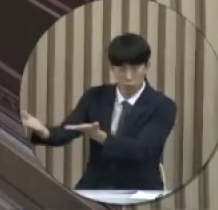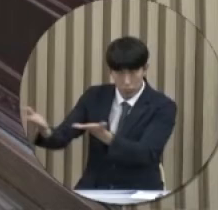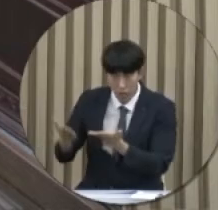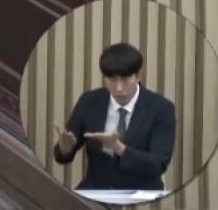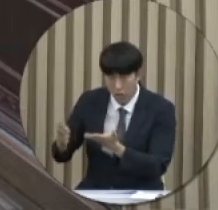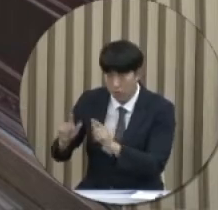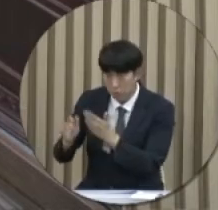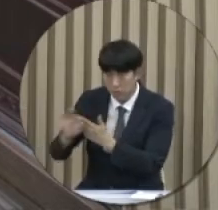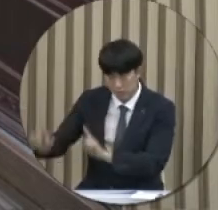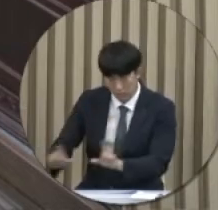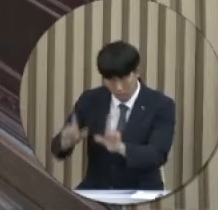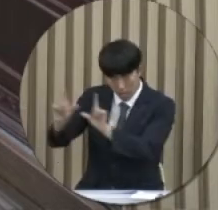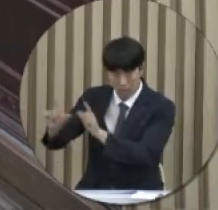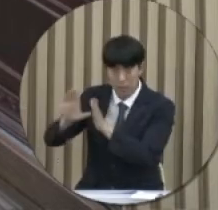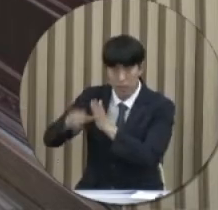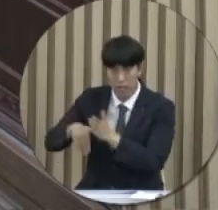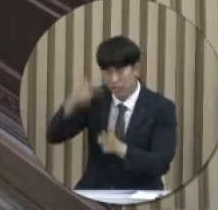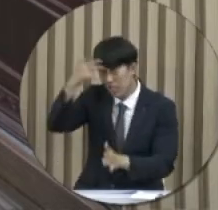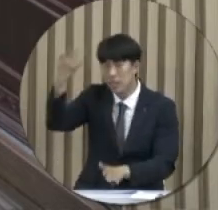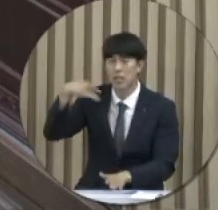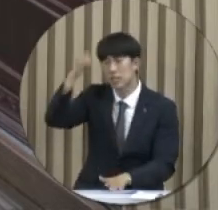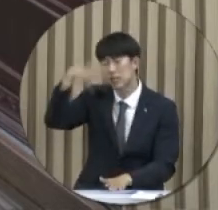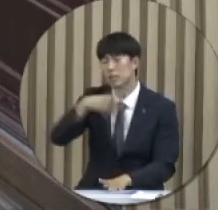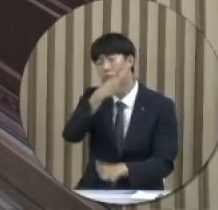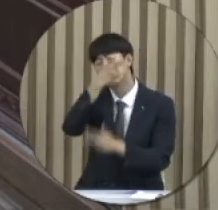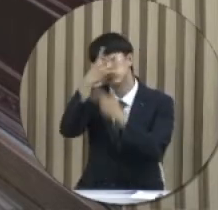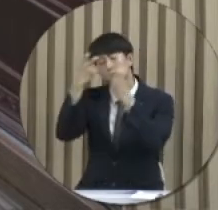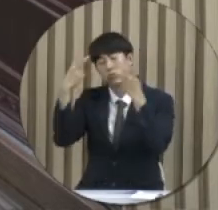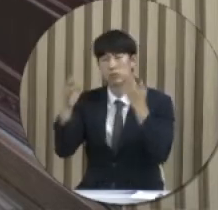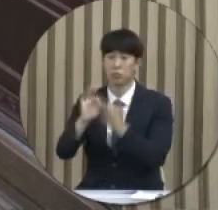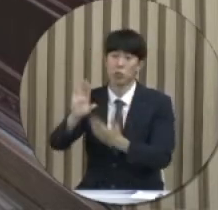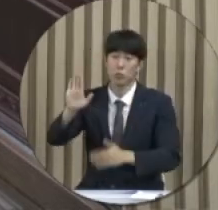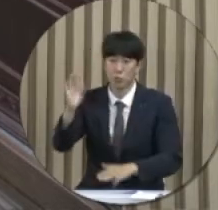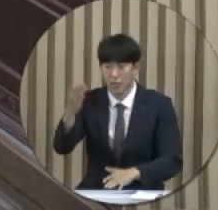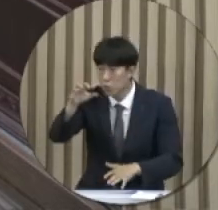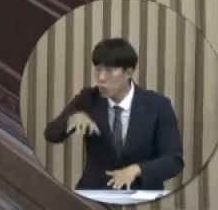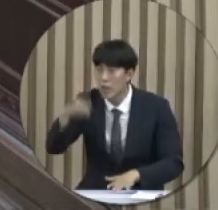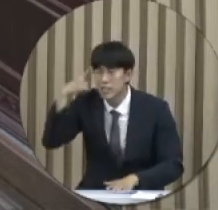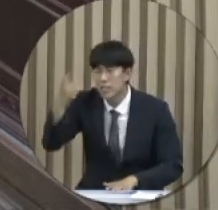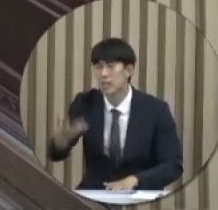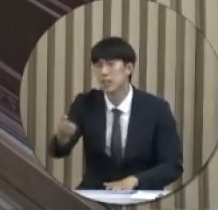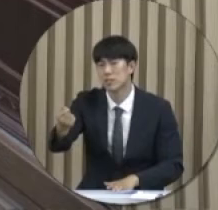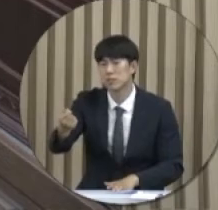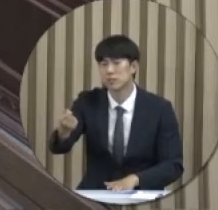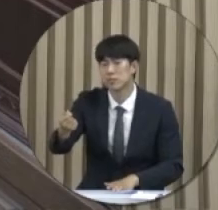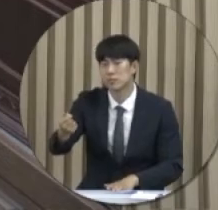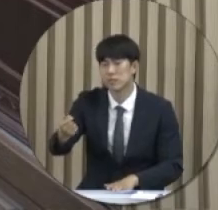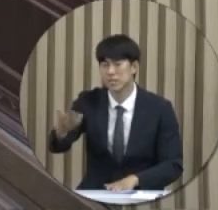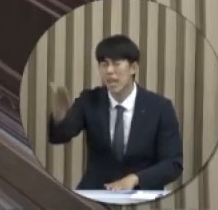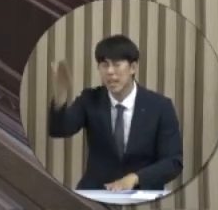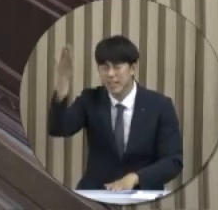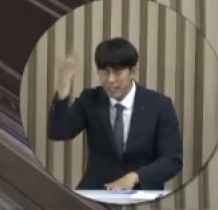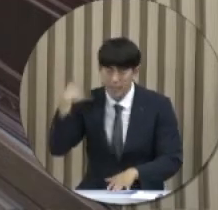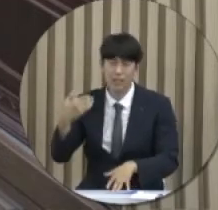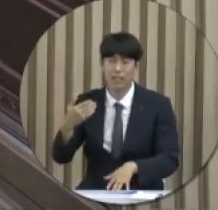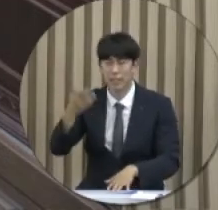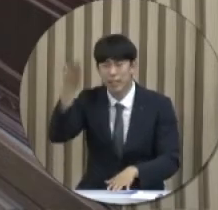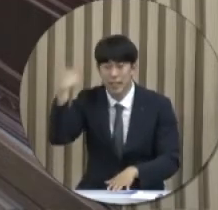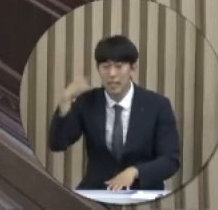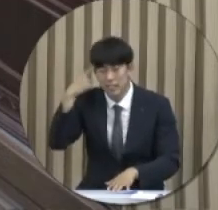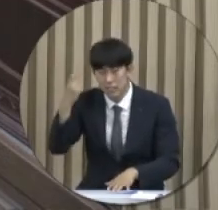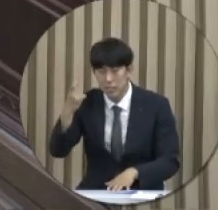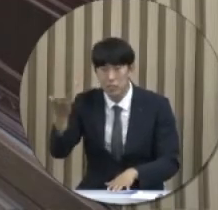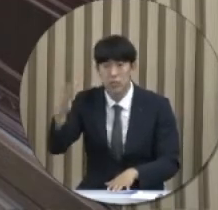살면서 옛날에는 단순히 잠만 자면 되는 공간을 생각했습니다. 아까 뭐 역사를 장시간에 말씀하셨듯이